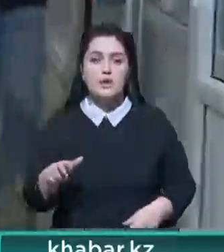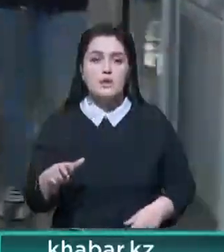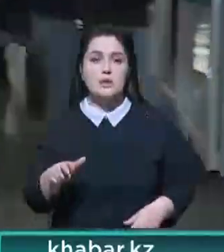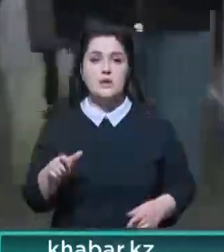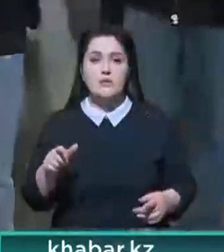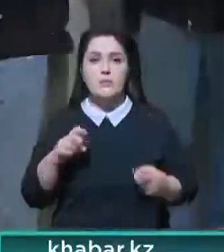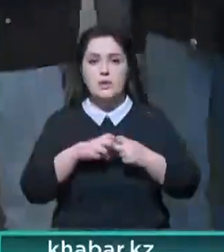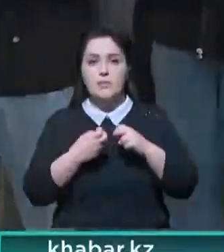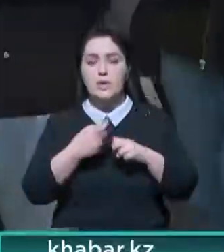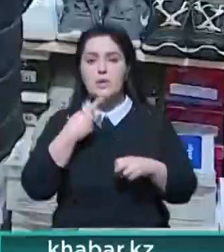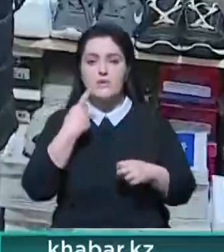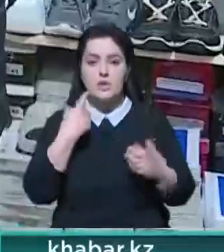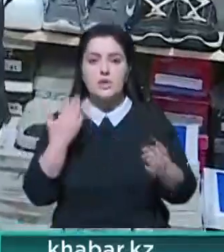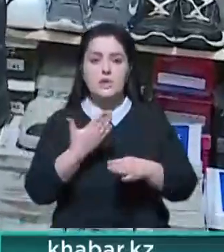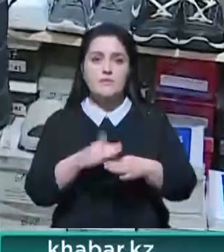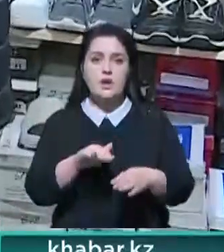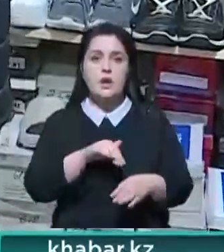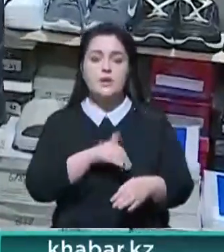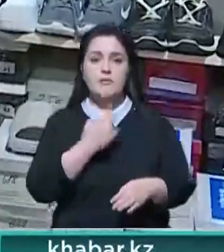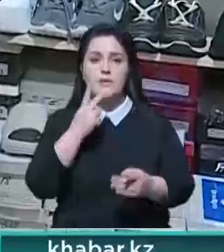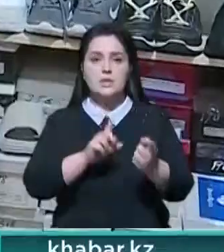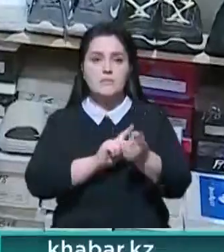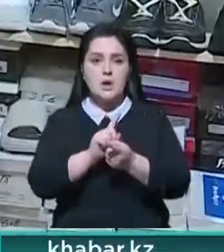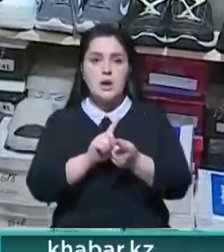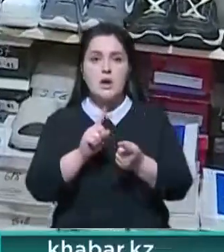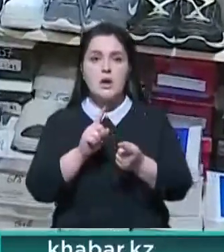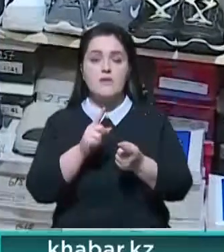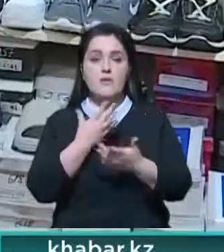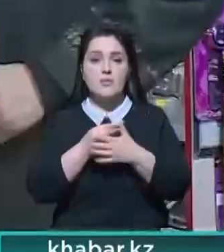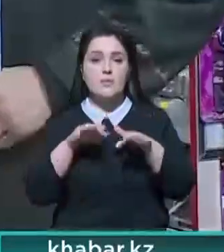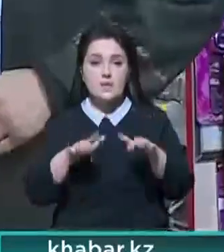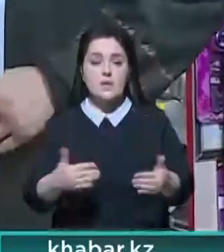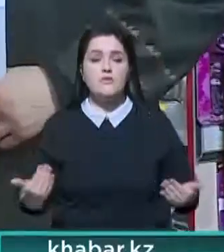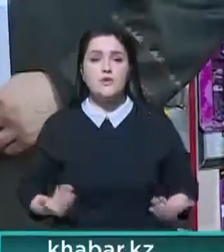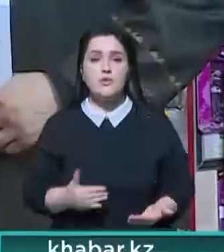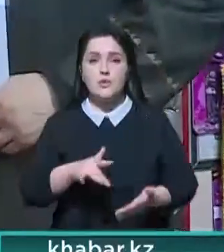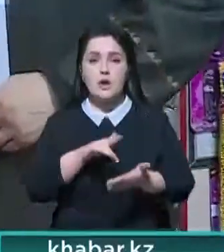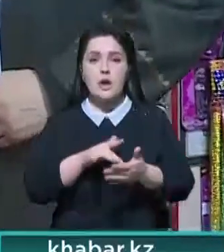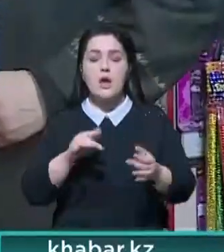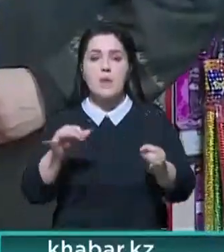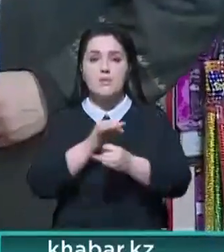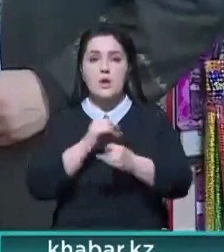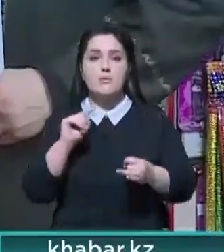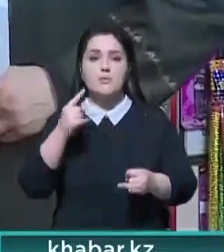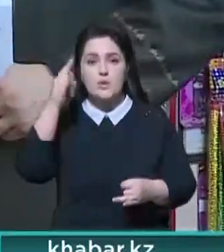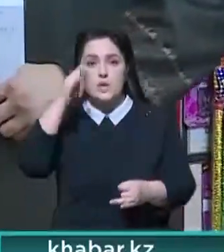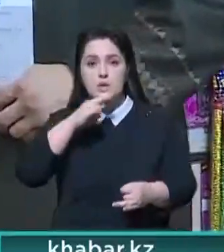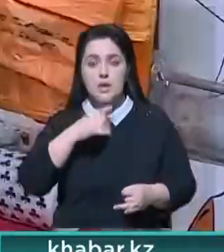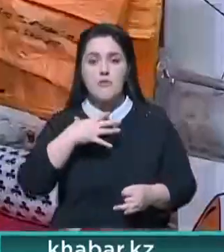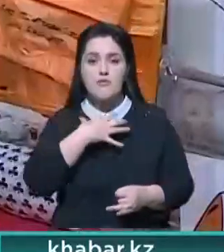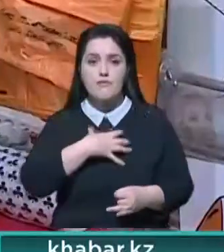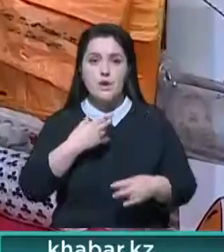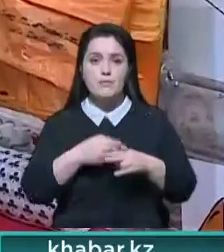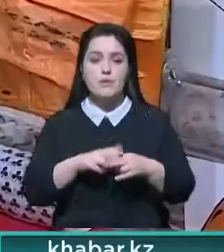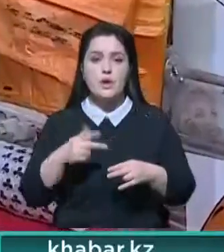в свою очередь, озвучили проблемы и говорили, в каких сферах хотят видеть изменения, как в своем деле, так и в жизни города. Обсуждалось, почему